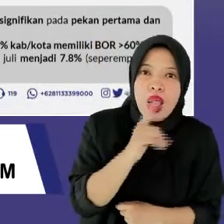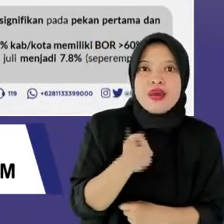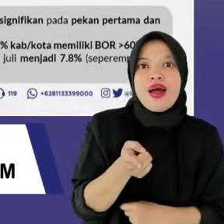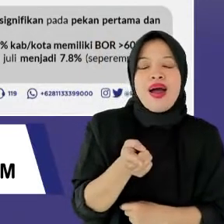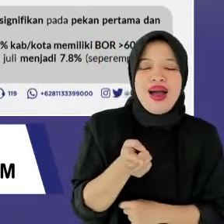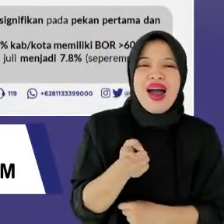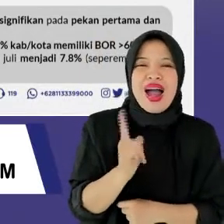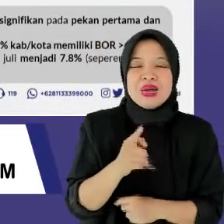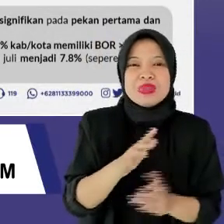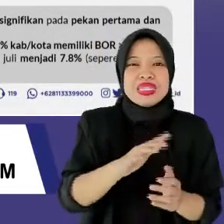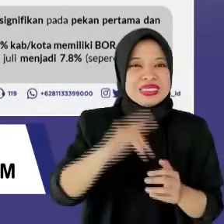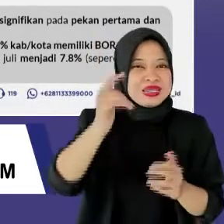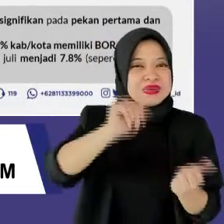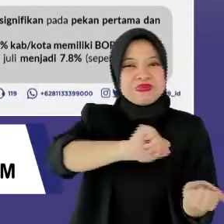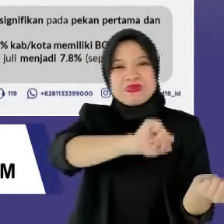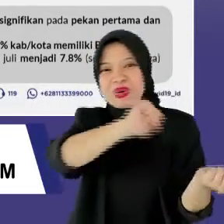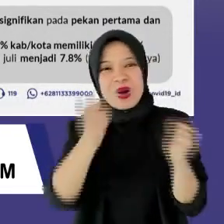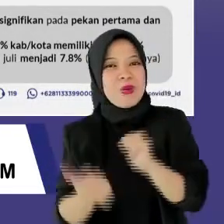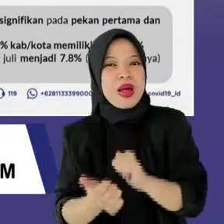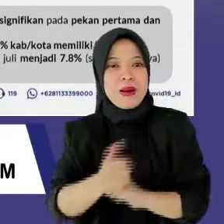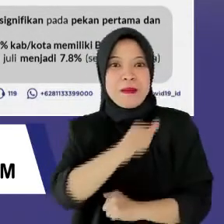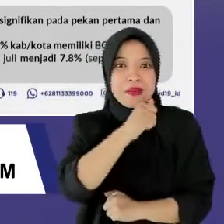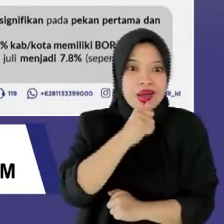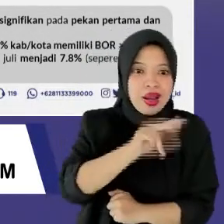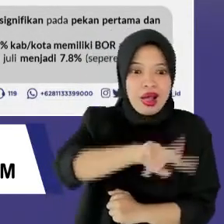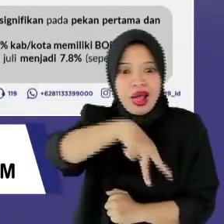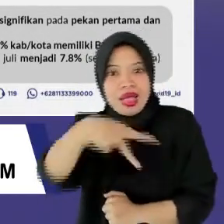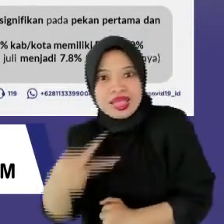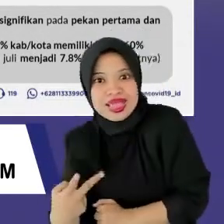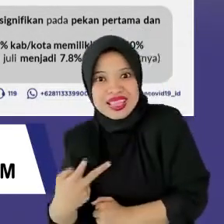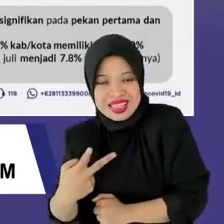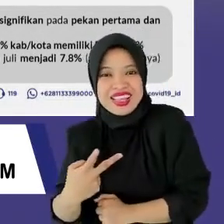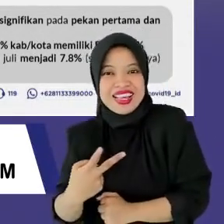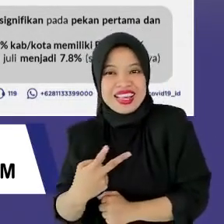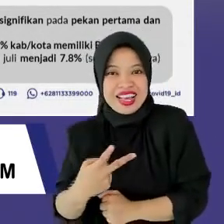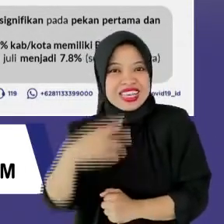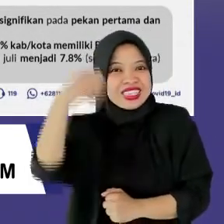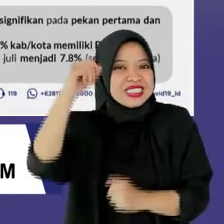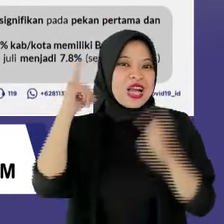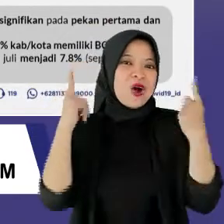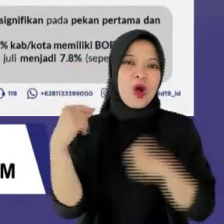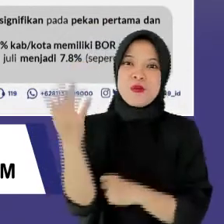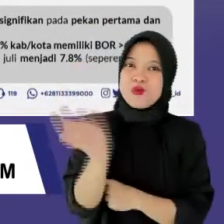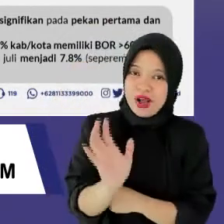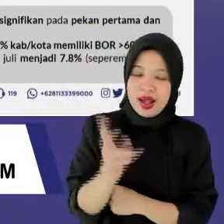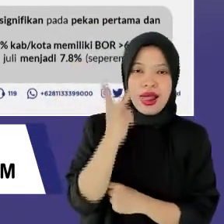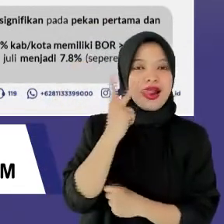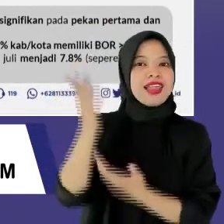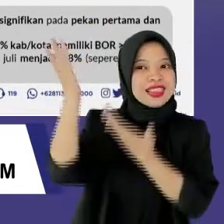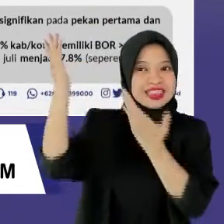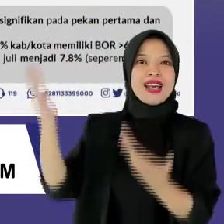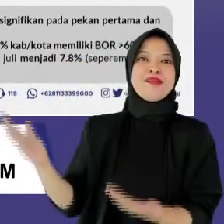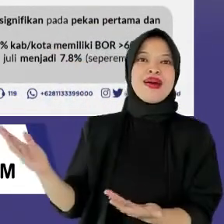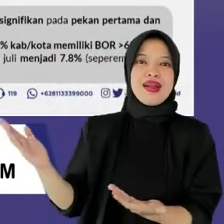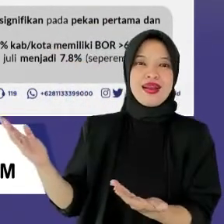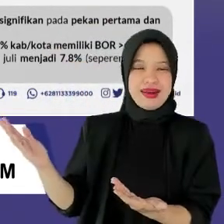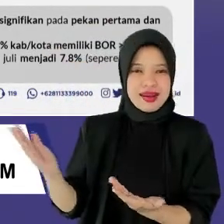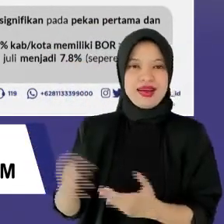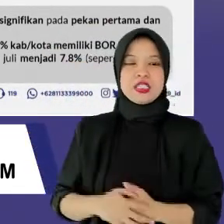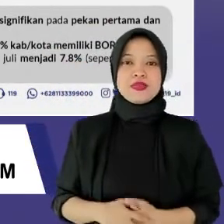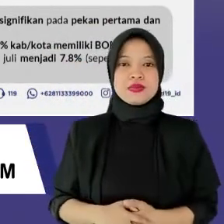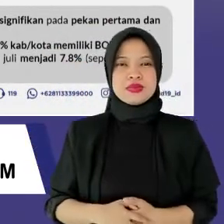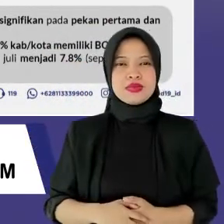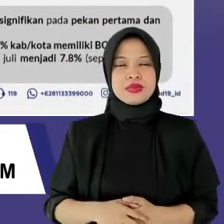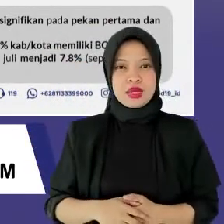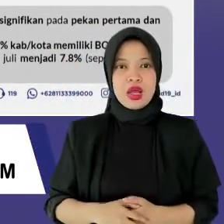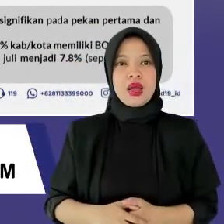kita lihat sekarang sudah bergeser, tempat yang merah ternyata bukan di Pulau Jawa lagi. Nah, ini adalah gambaran time series-nya yang sekarang kita ingin